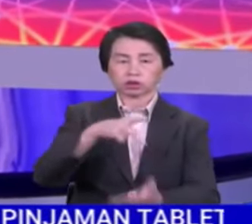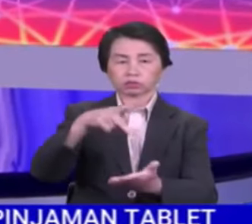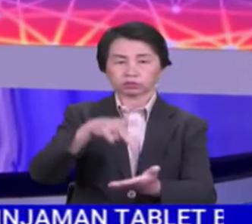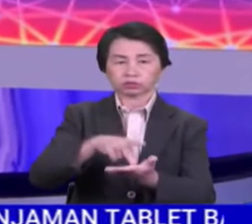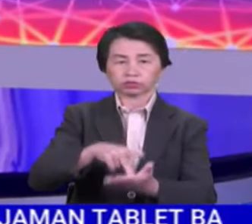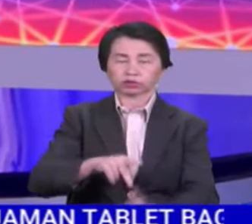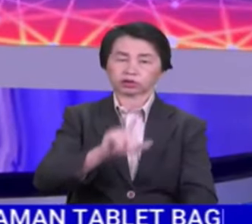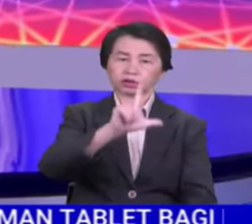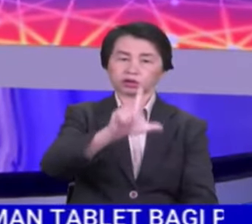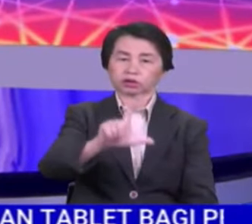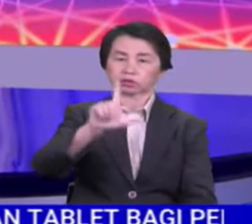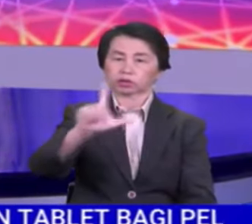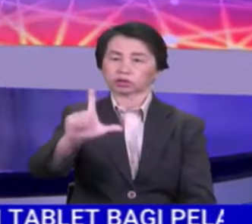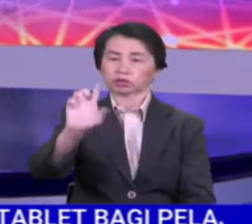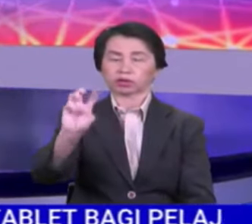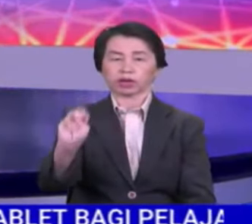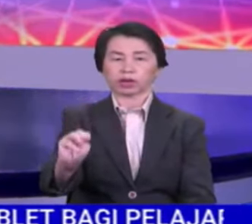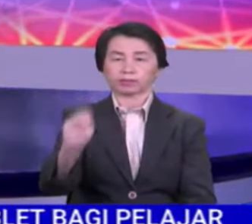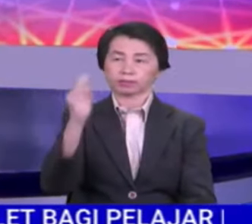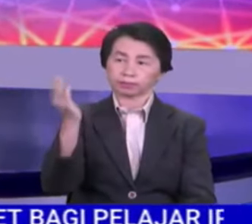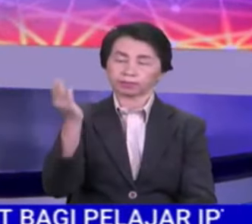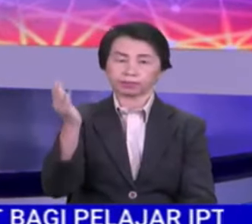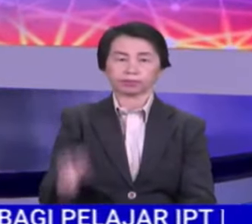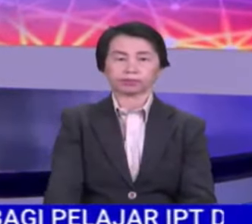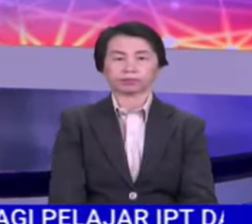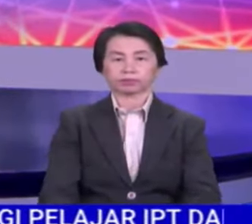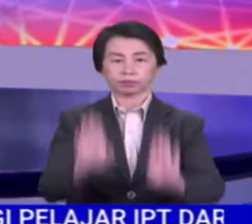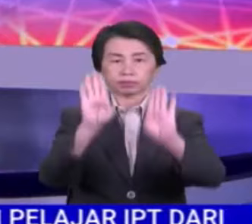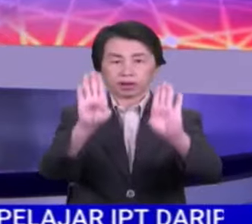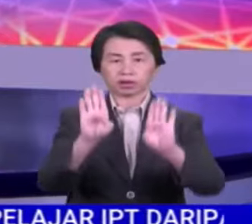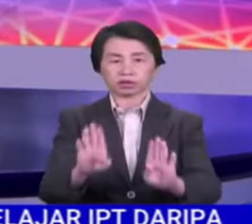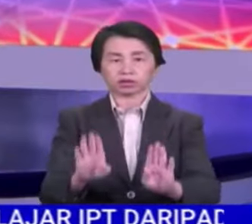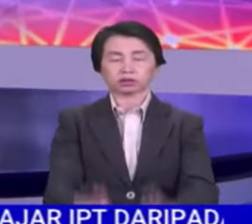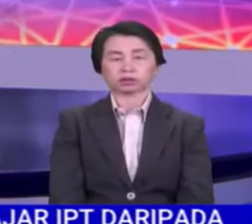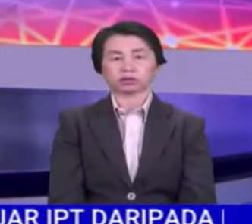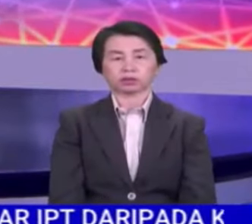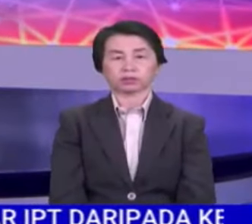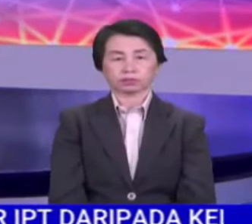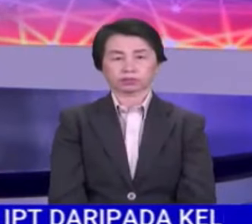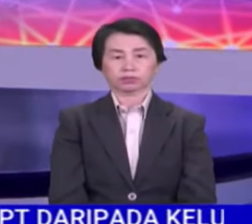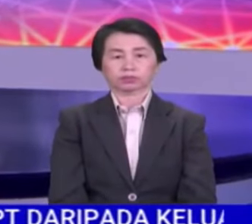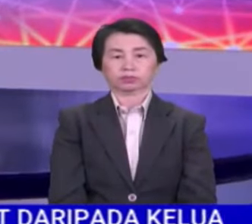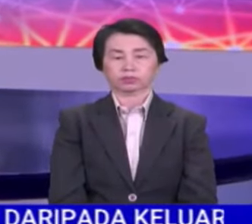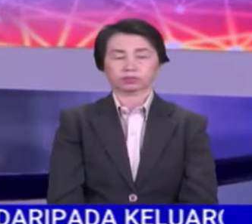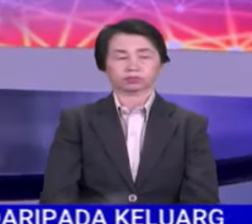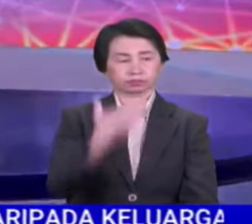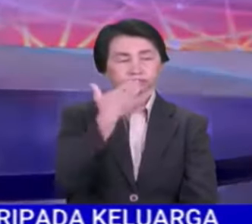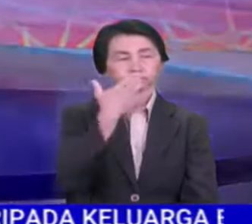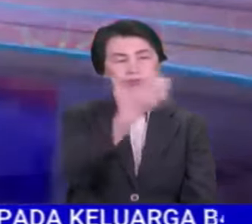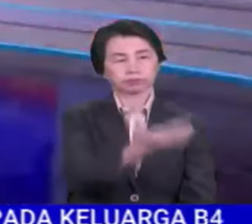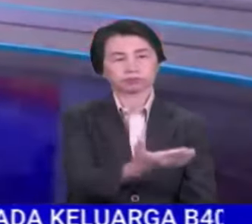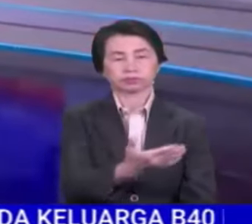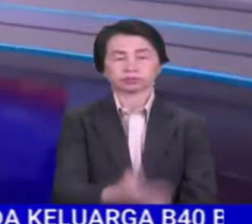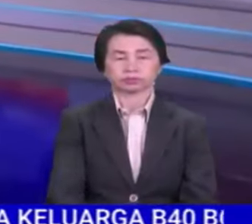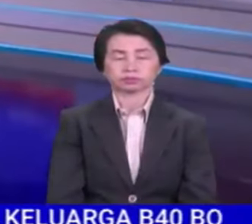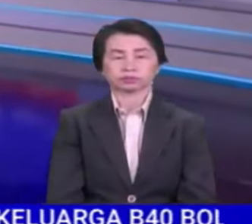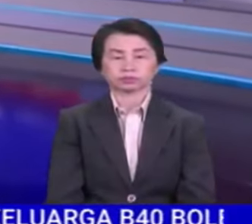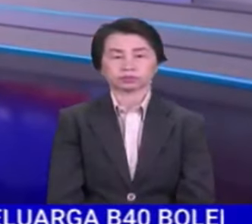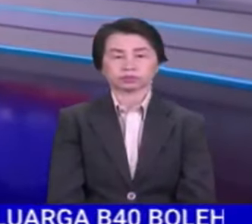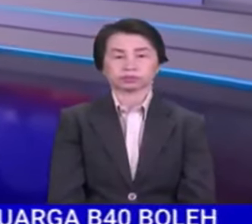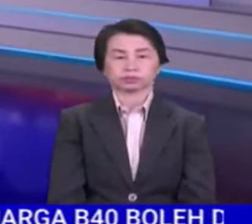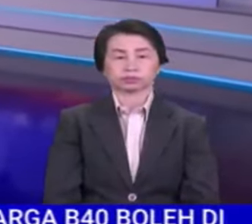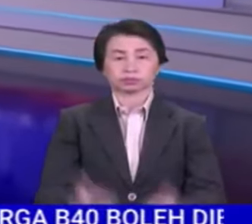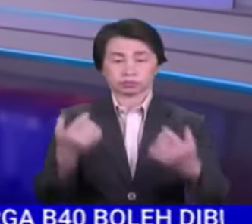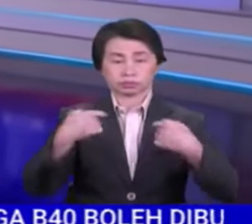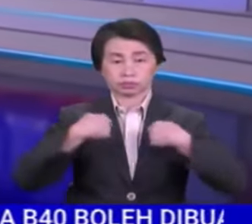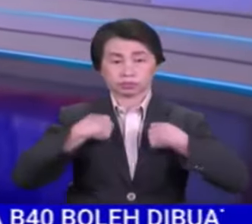Pengurusan Trafik Lembaga Lebuh Raya Malaysia, LLM Bangi. Nurul, silakan. Terima kasih Syahril dan Fahatul. Saya